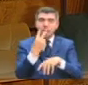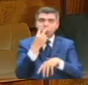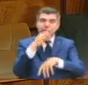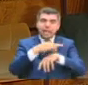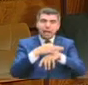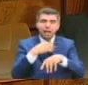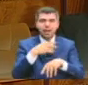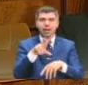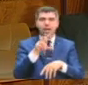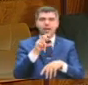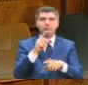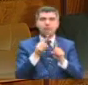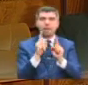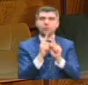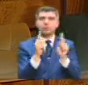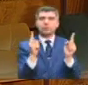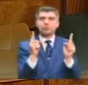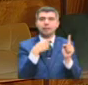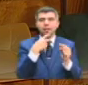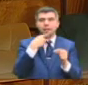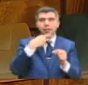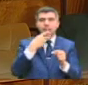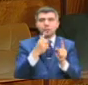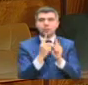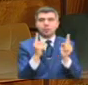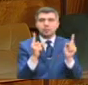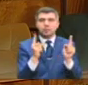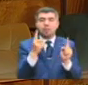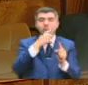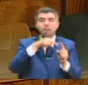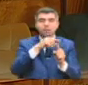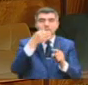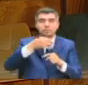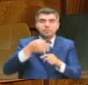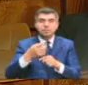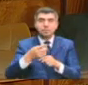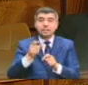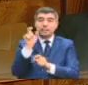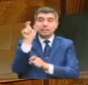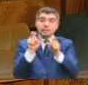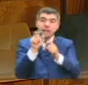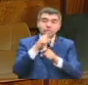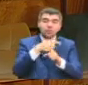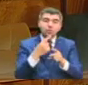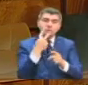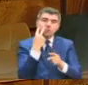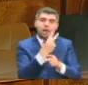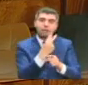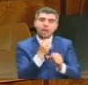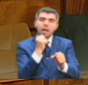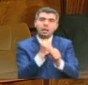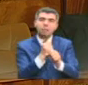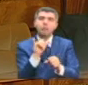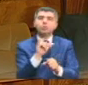ولكن بالعاني قلت لك العناوين الكبرى اللي ممكن تطمئن هذه الطبقة اللي الآن كتبع الحصيلة الحكومية.